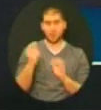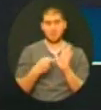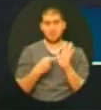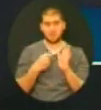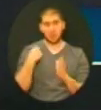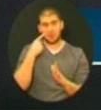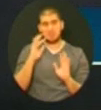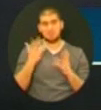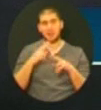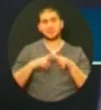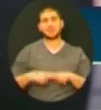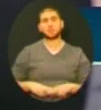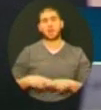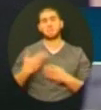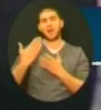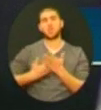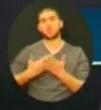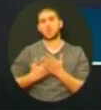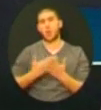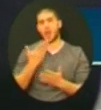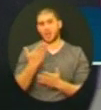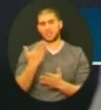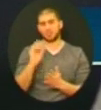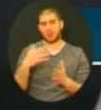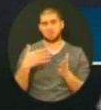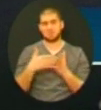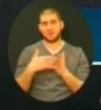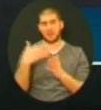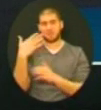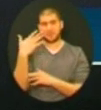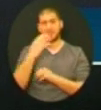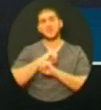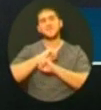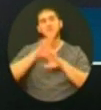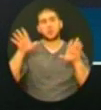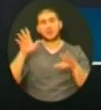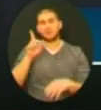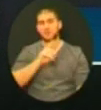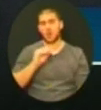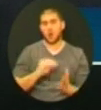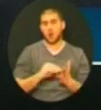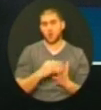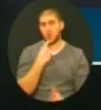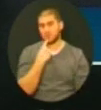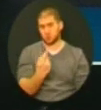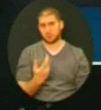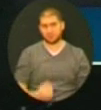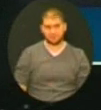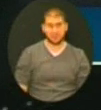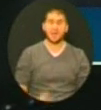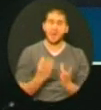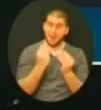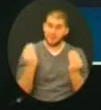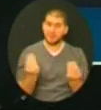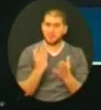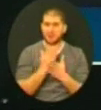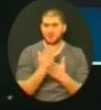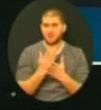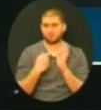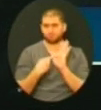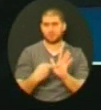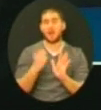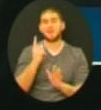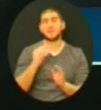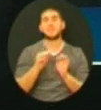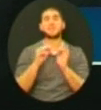אני לא יודע כבר מה נשאר מהדוח הזה שיפורסם ולא נאמר ממנו, הרבה חלקים כבר דלפו, אבל נתחיל